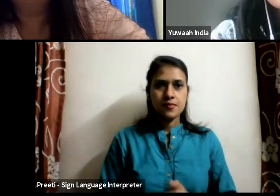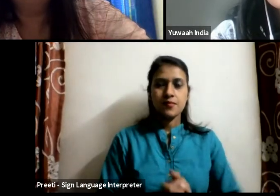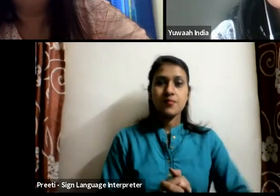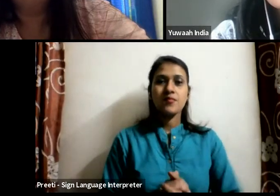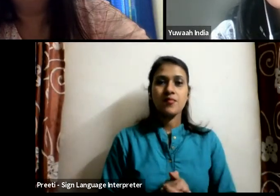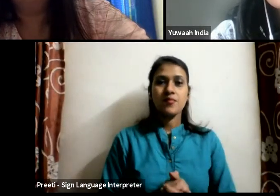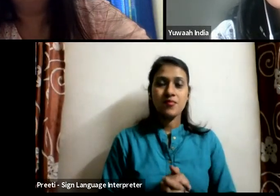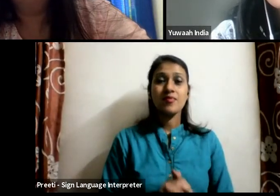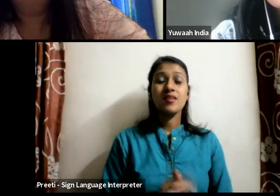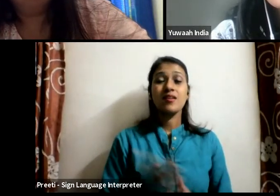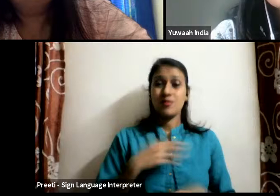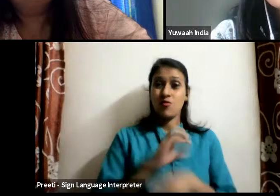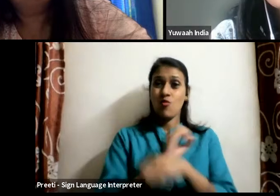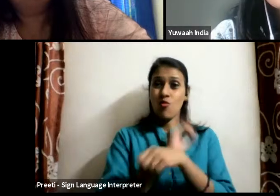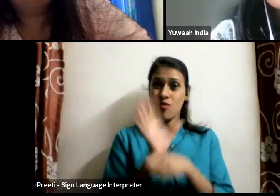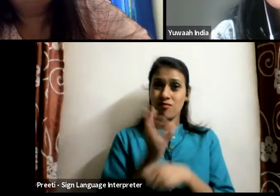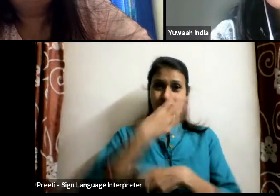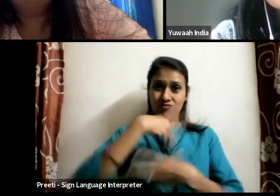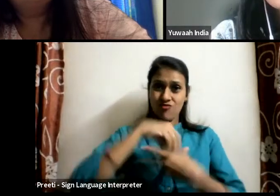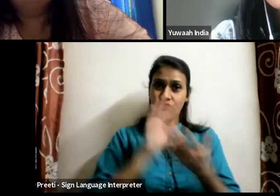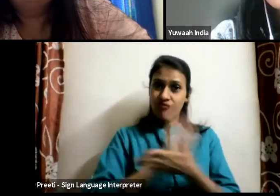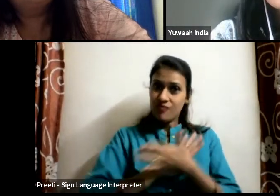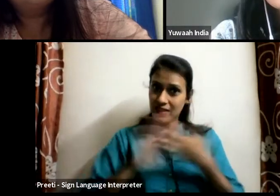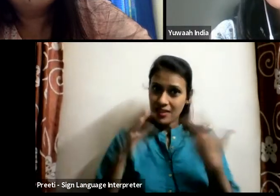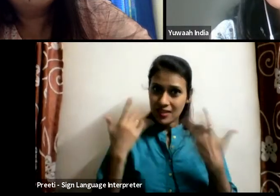रहती है।